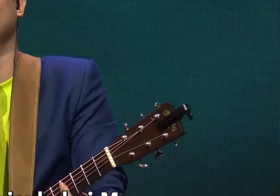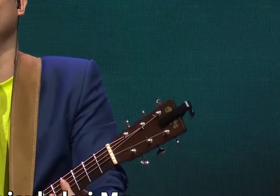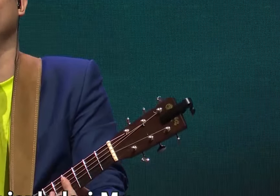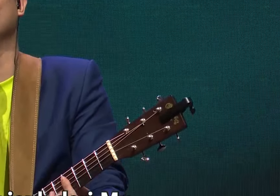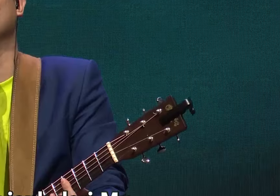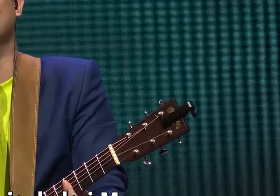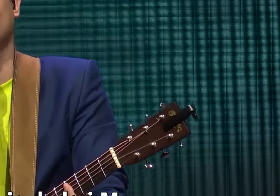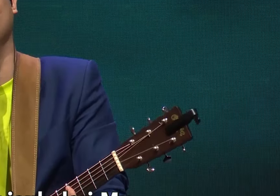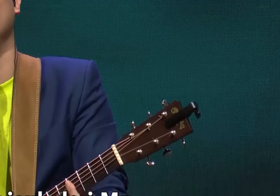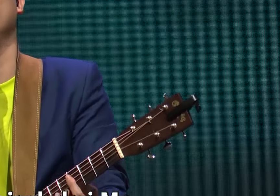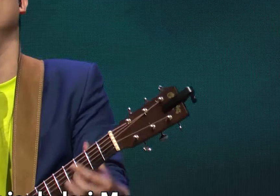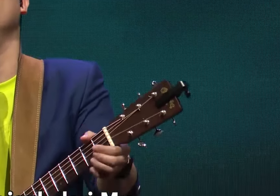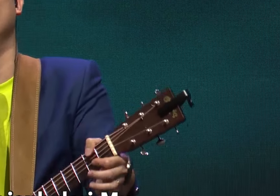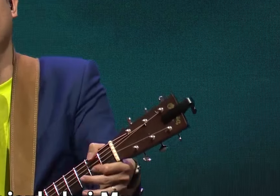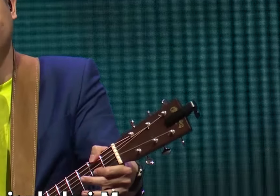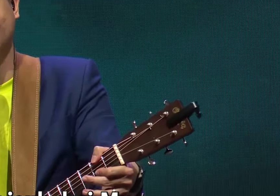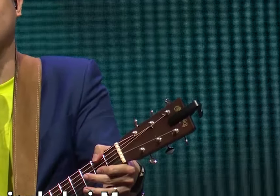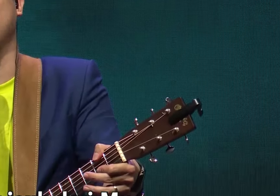mampu